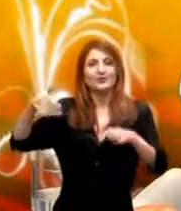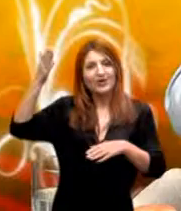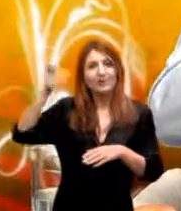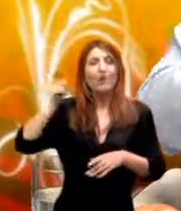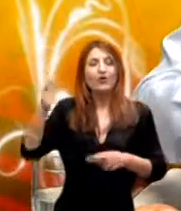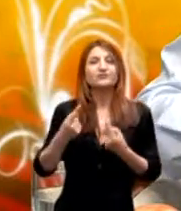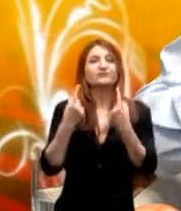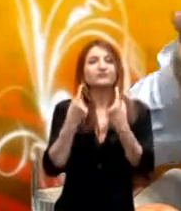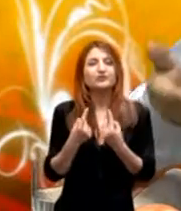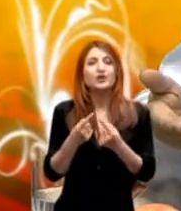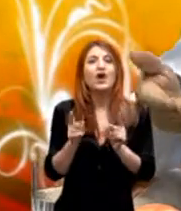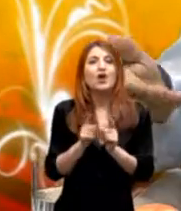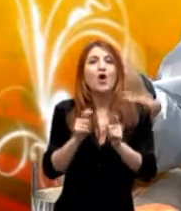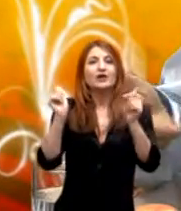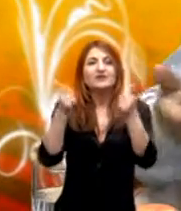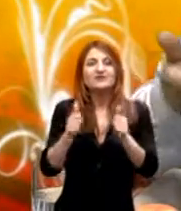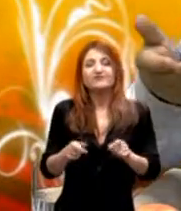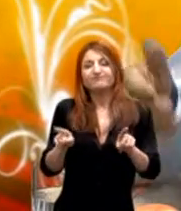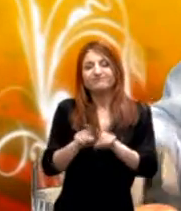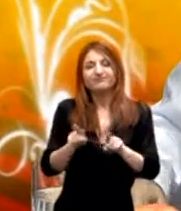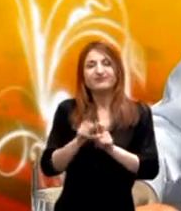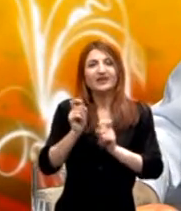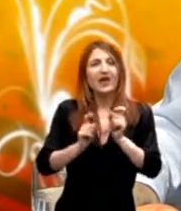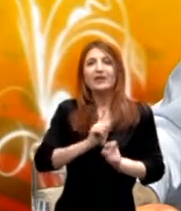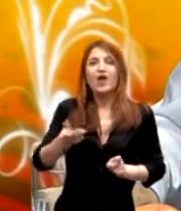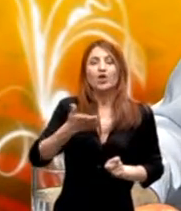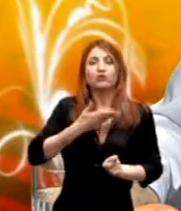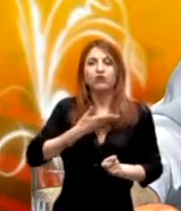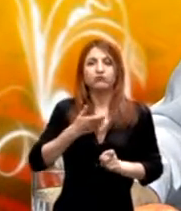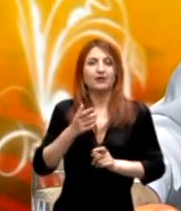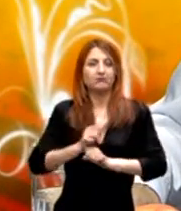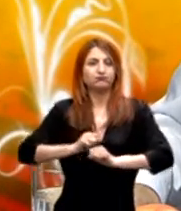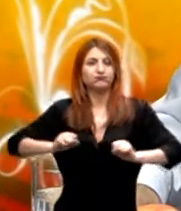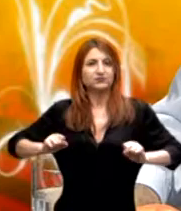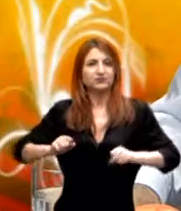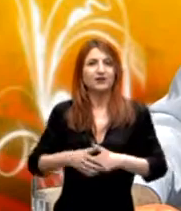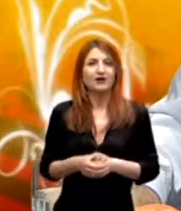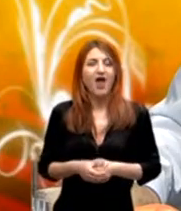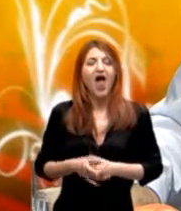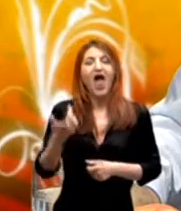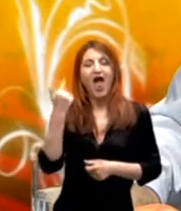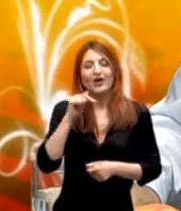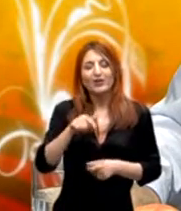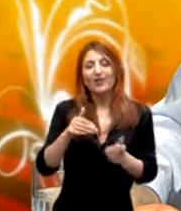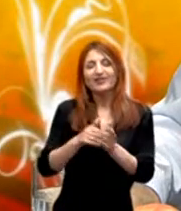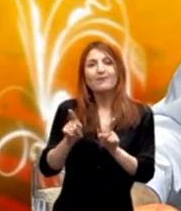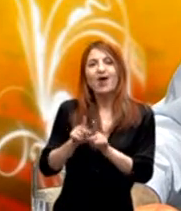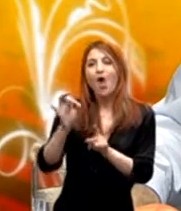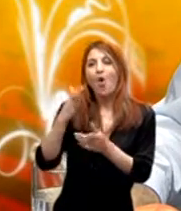ostaju očuvane tjelesne težine i ne dobivaju tjelesnu težinu. Ali to nije bez odricanja.